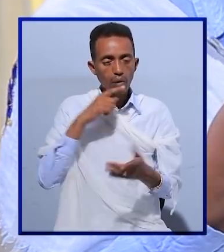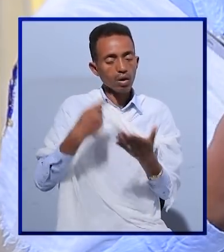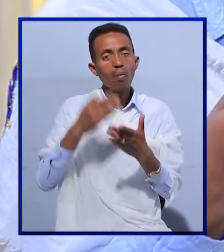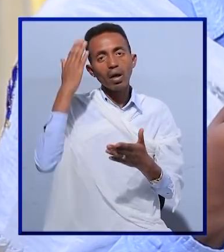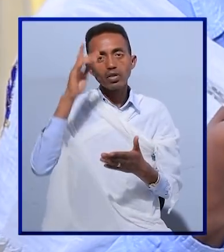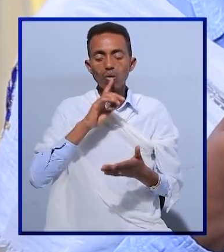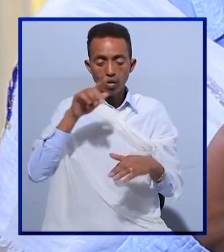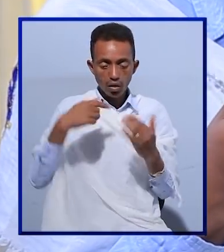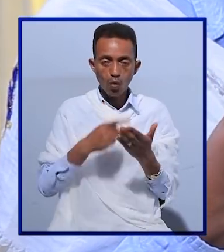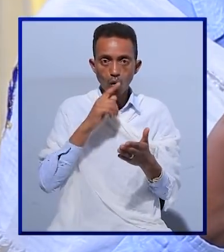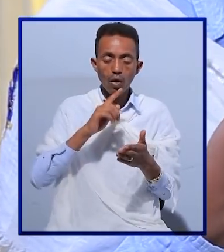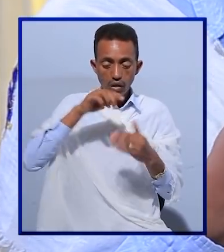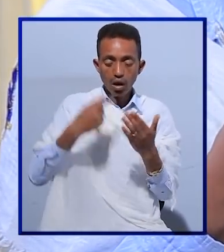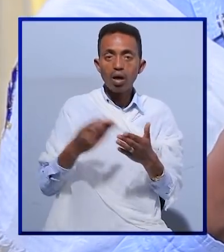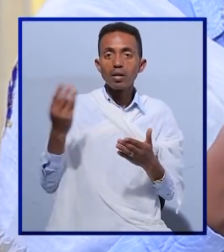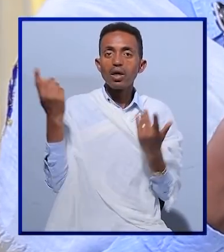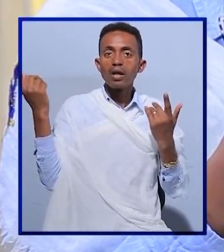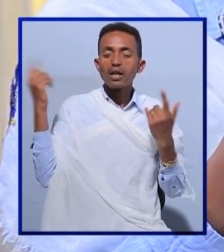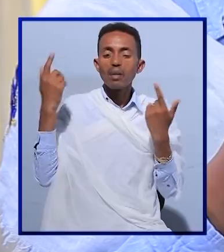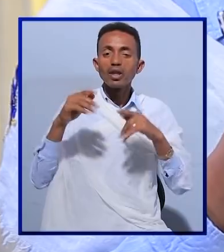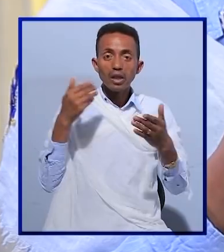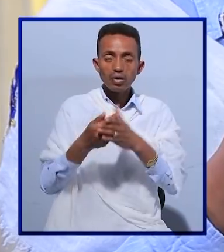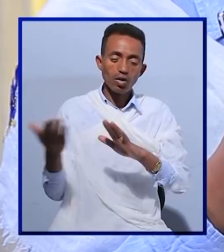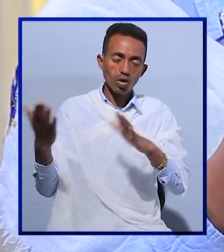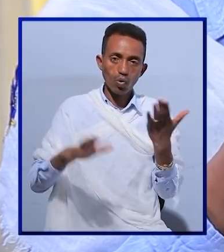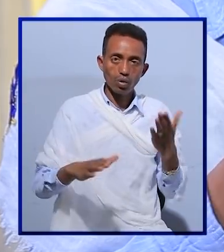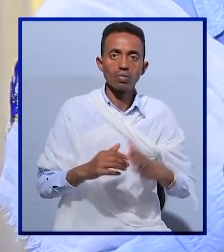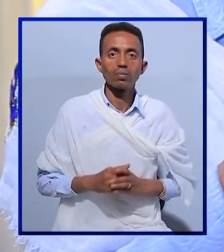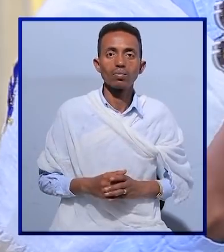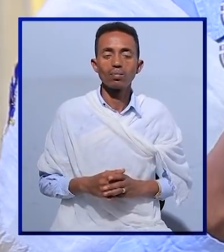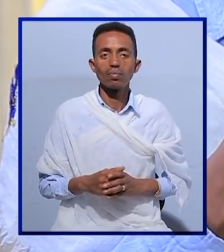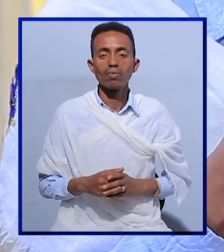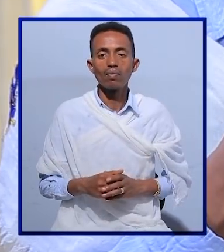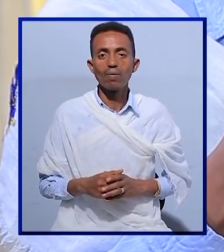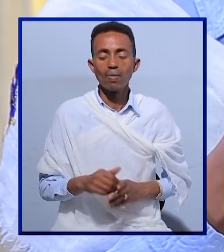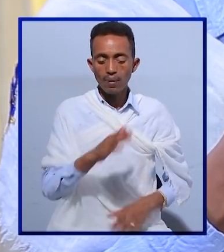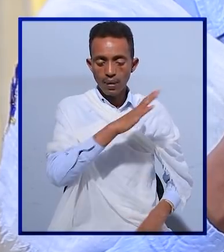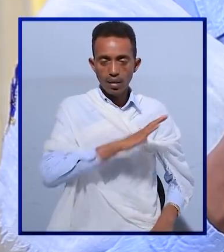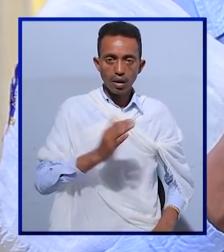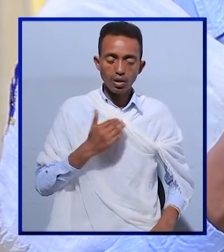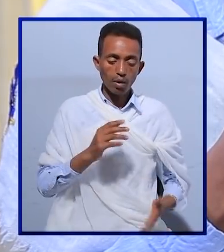የመባላችን ማረጋገጫ ነው አንድም ማተቡ ማለት ነው። ስለዚህ ያ ምስክርነት እስከመቼ ነው ካልን እስከመጨረሻው ድረስ ነው።